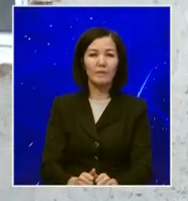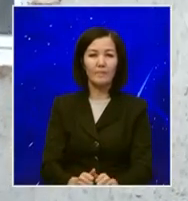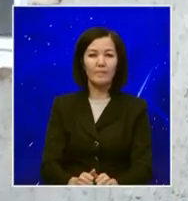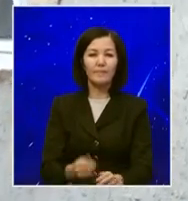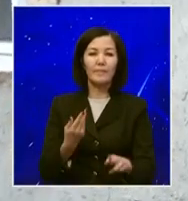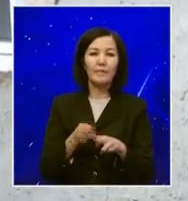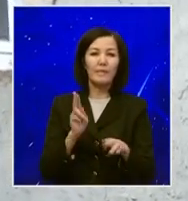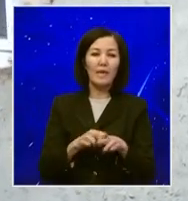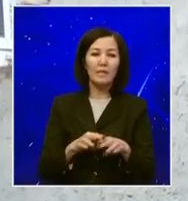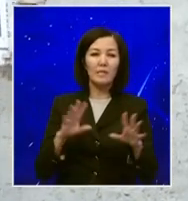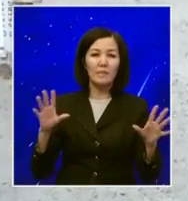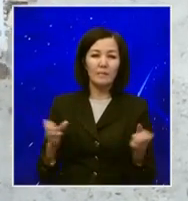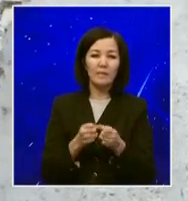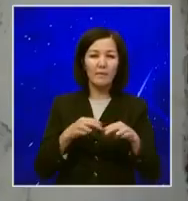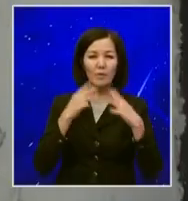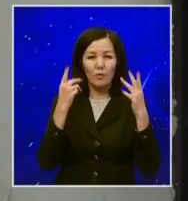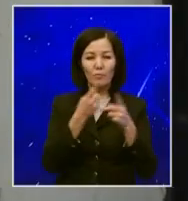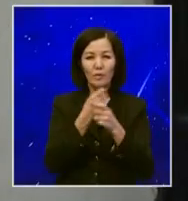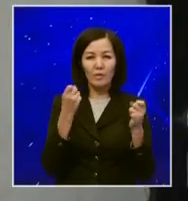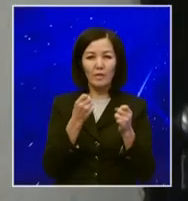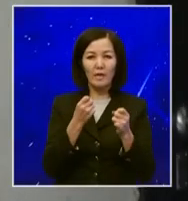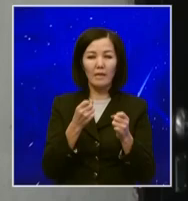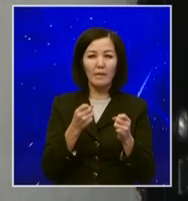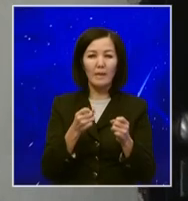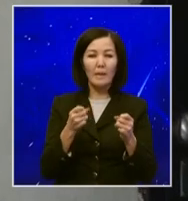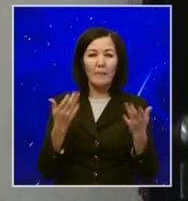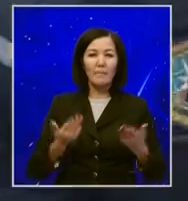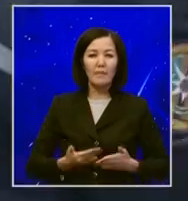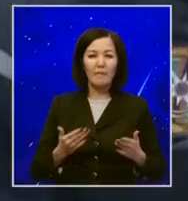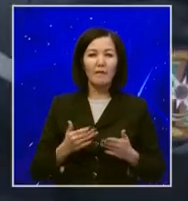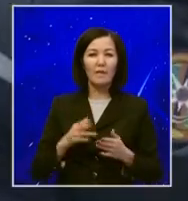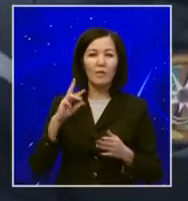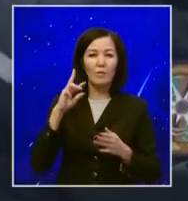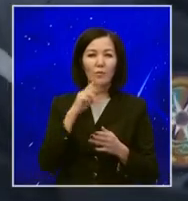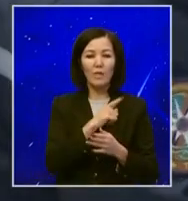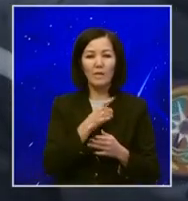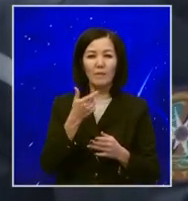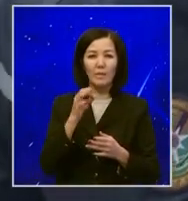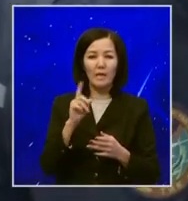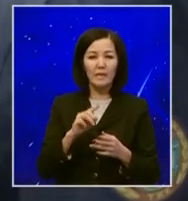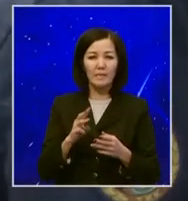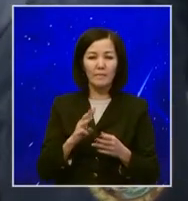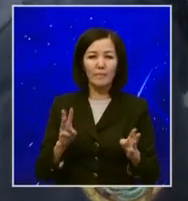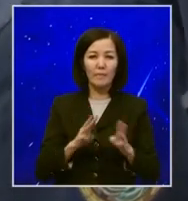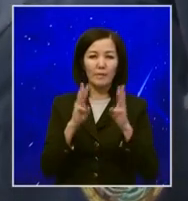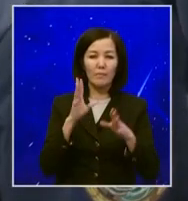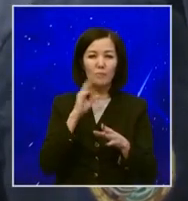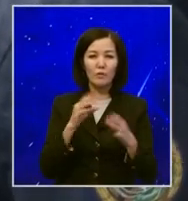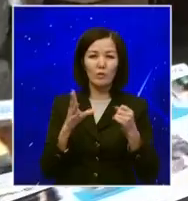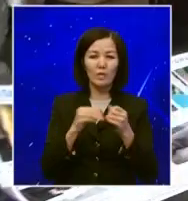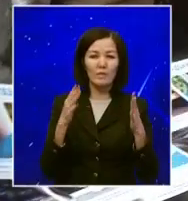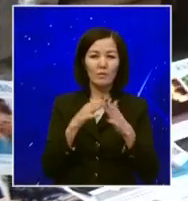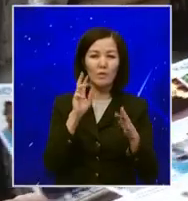Также спасатели предупреждают об опасности бытовых пожаров и отравления угарным газом. На этот раз сотрудники ЧС обошли частные дома в